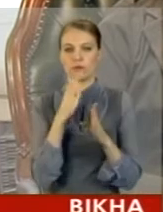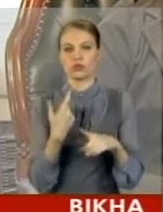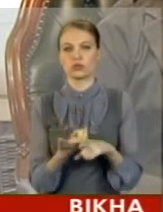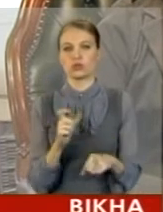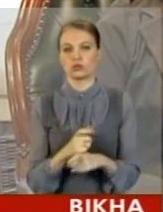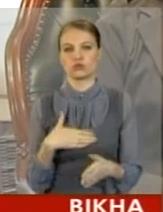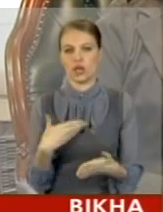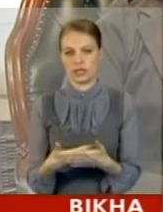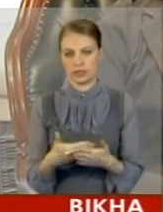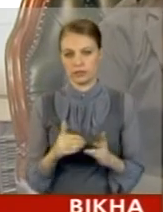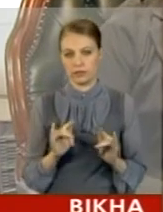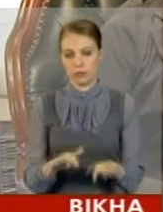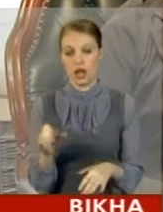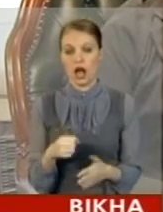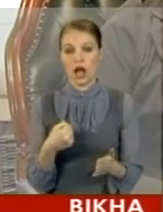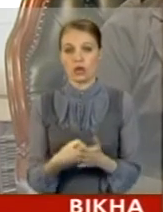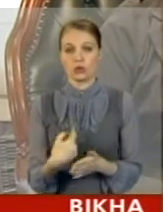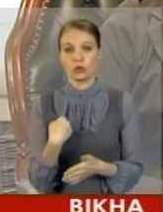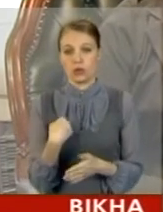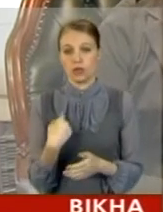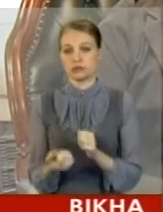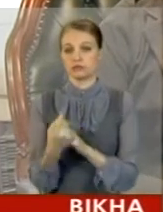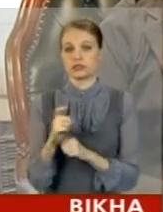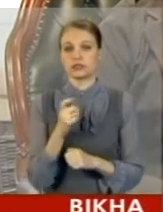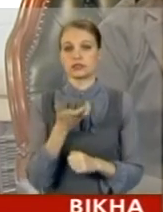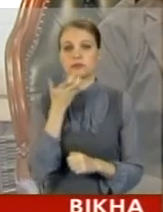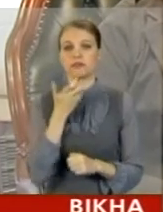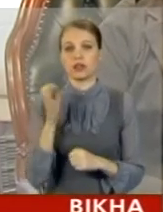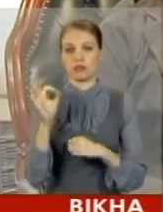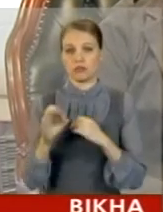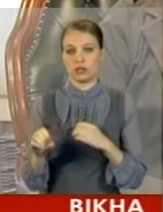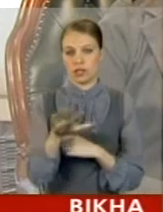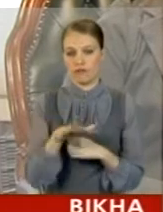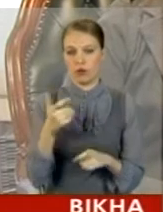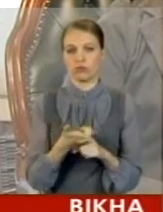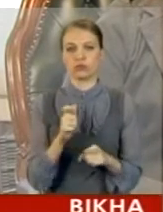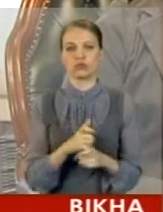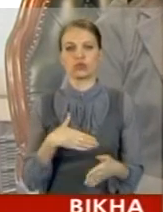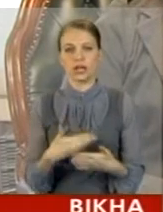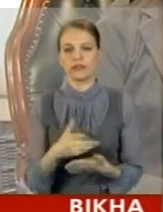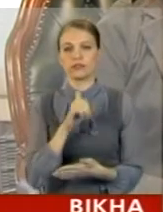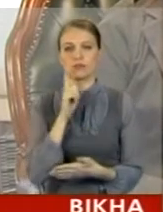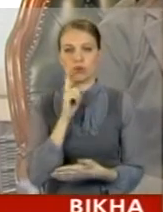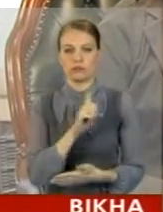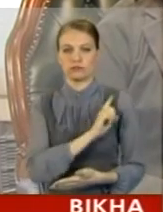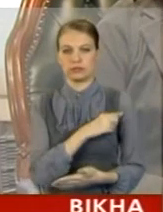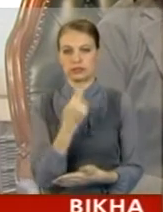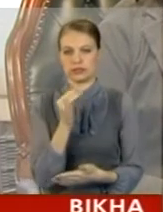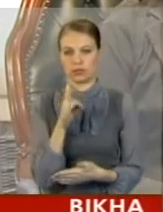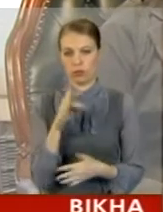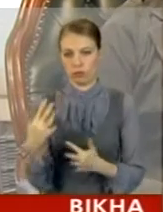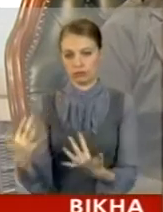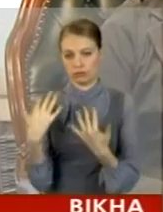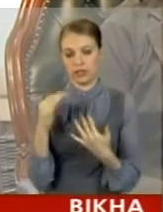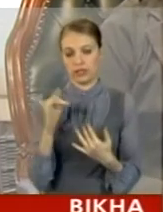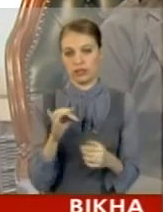активні процеси. А до нас прийшов з південного заходу Європи дуже активний, молодий, бурхливий циклон, який, власне,